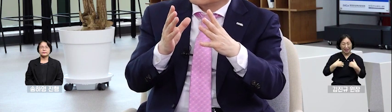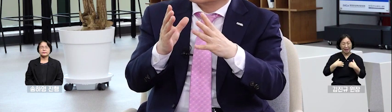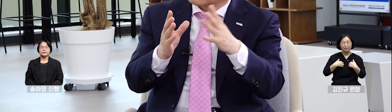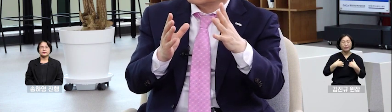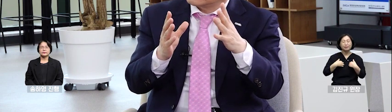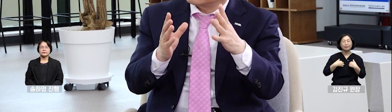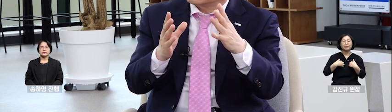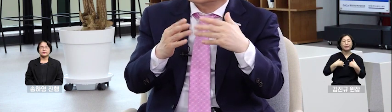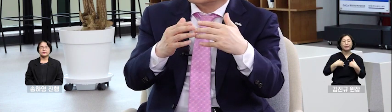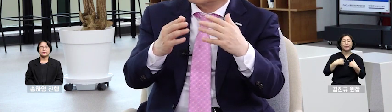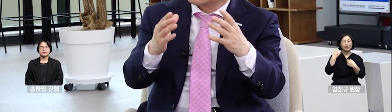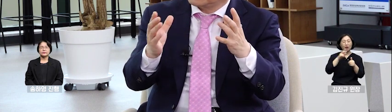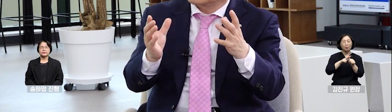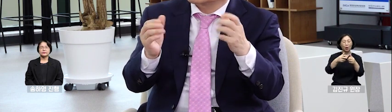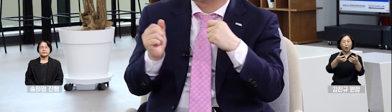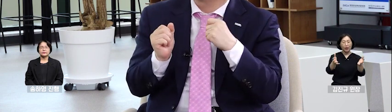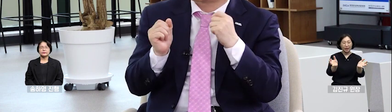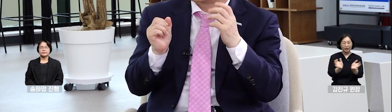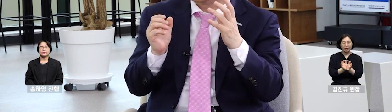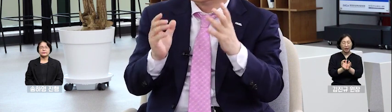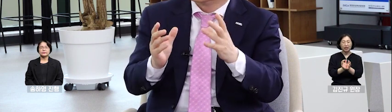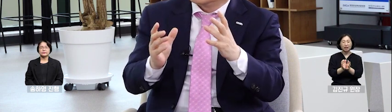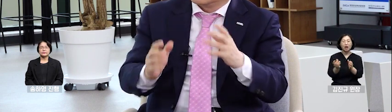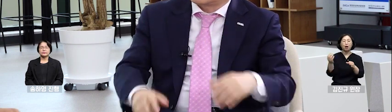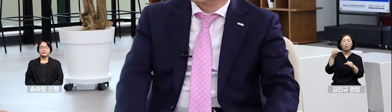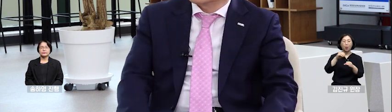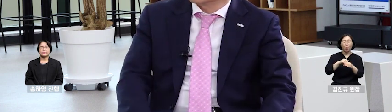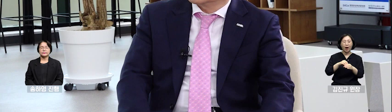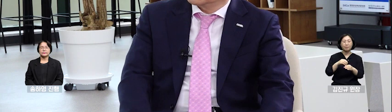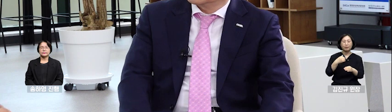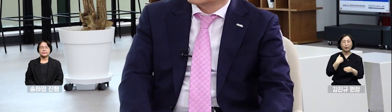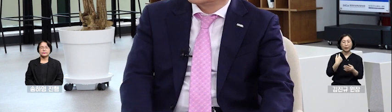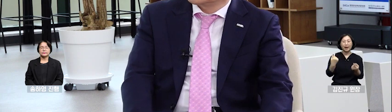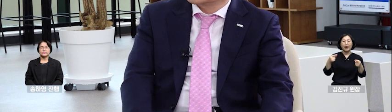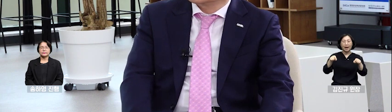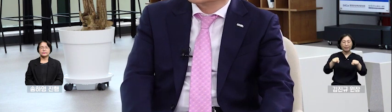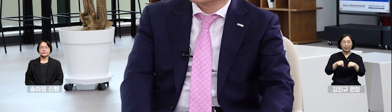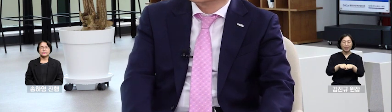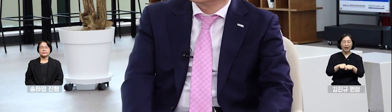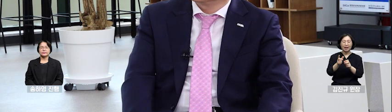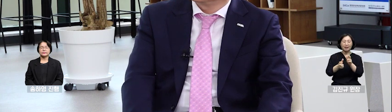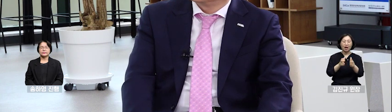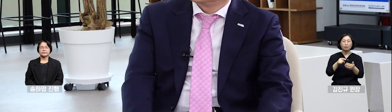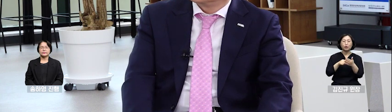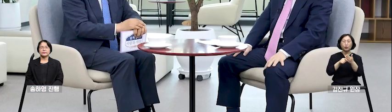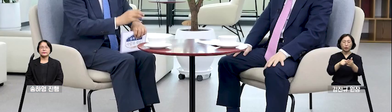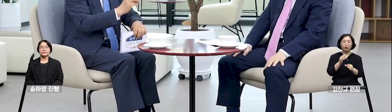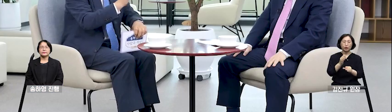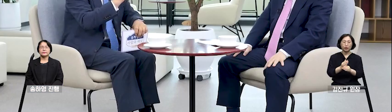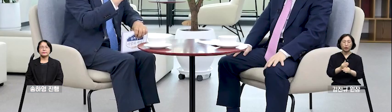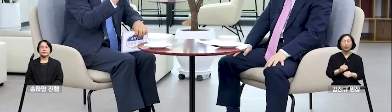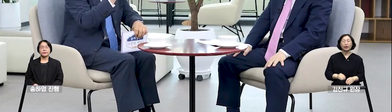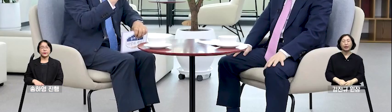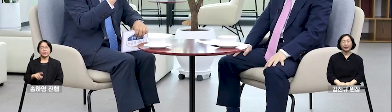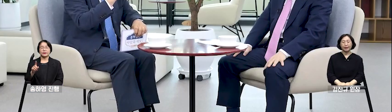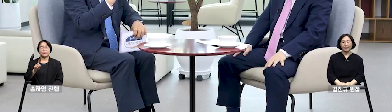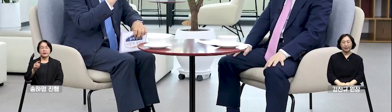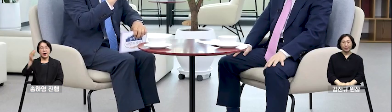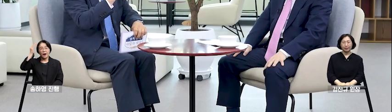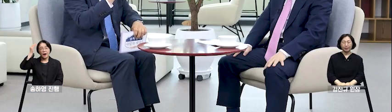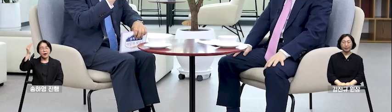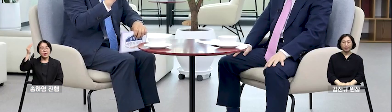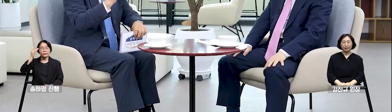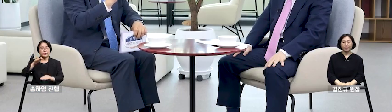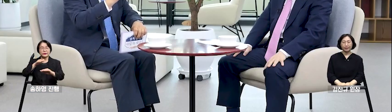콘텐츠 클러스트 라든지 그런 사업의 지금 포함해서 저희도 같이 발 맞춰서 사업을 추진하고 있습니다 그 한국